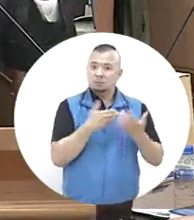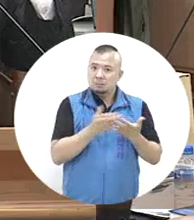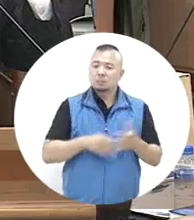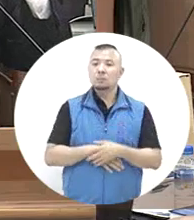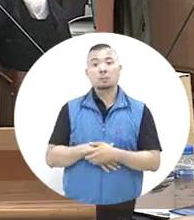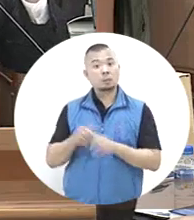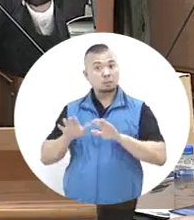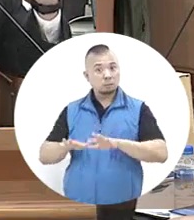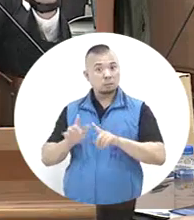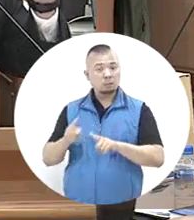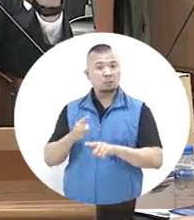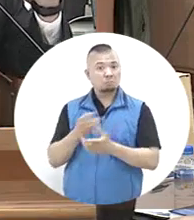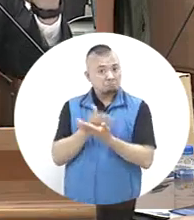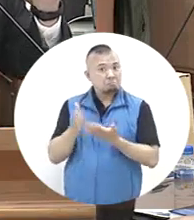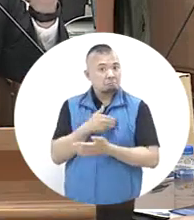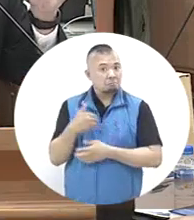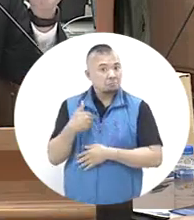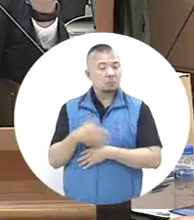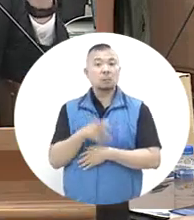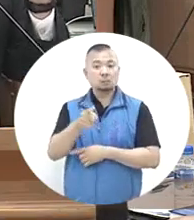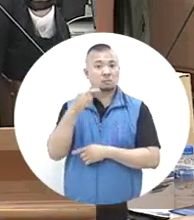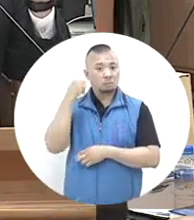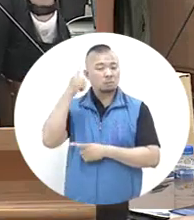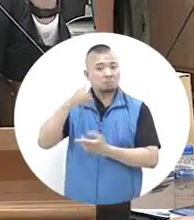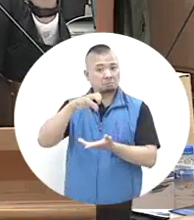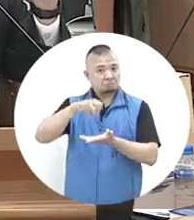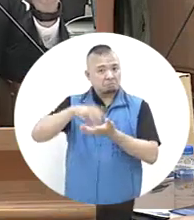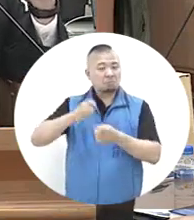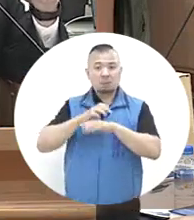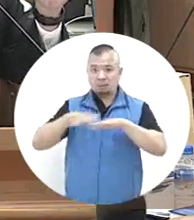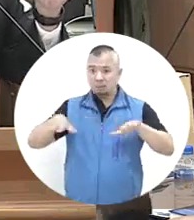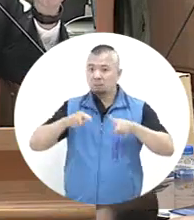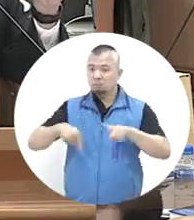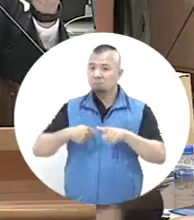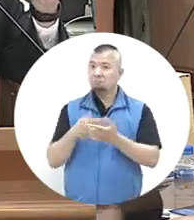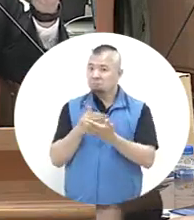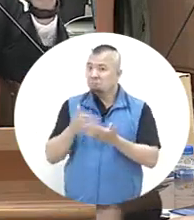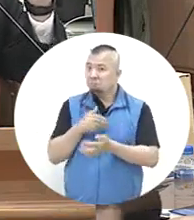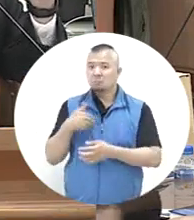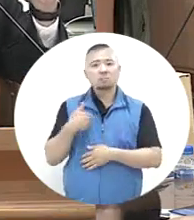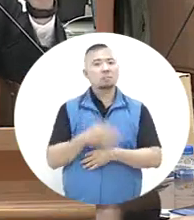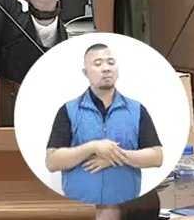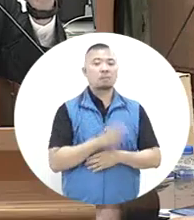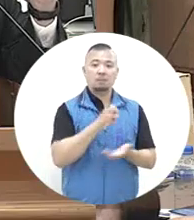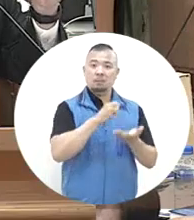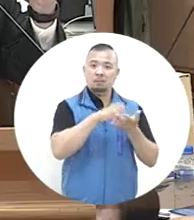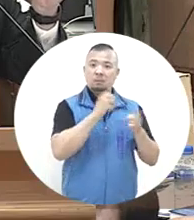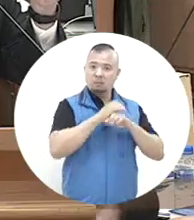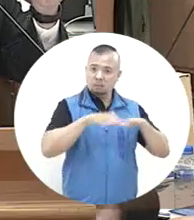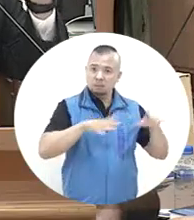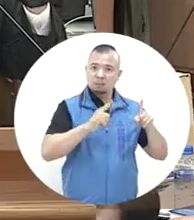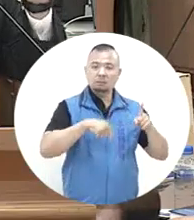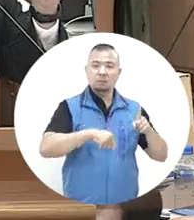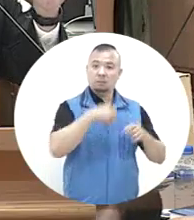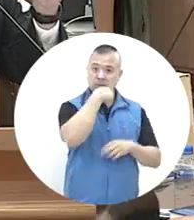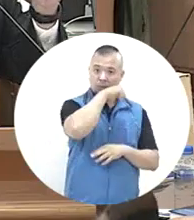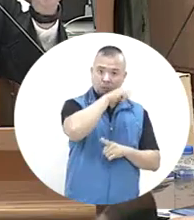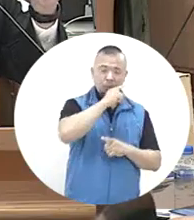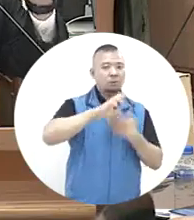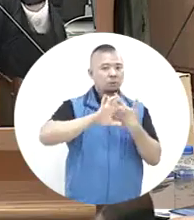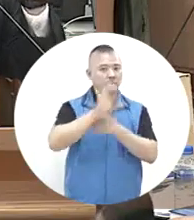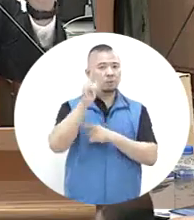认为呢？ 核安 有能力做好吗？ 核安好不好要有国际国内的认证，而且核